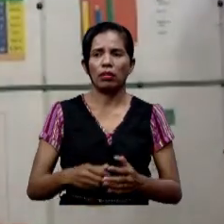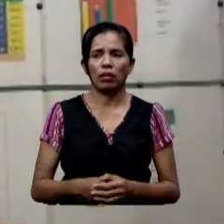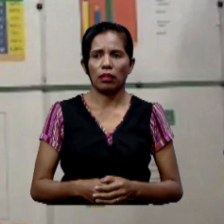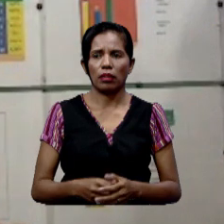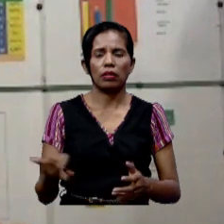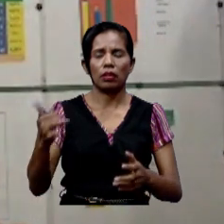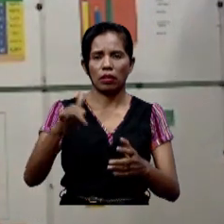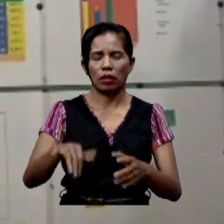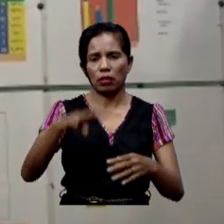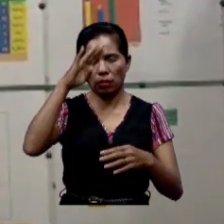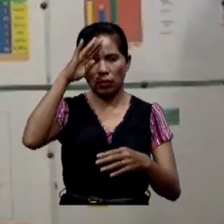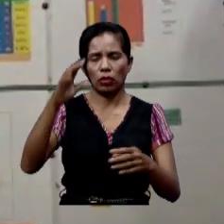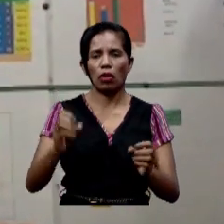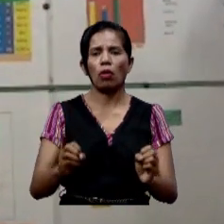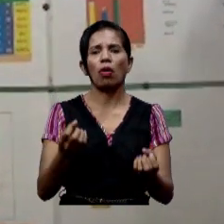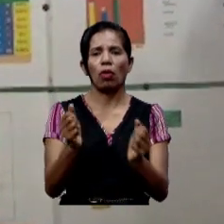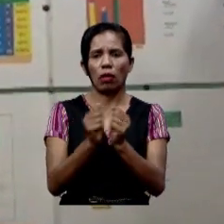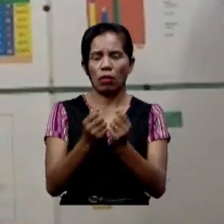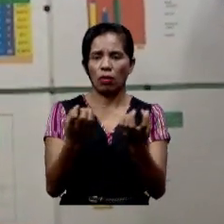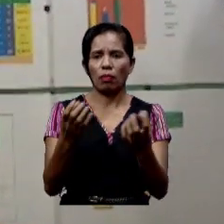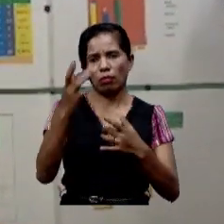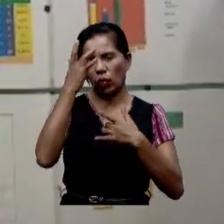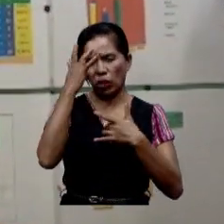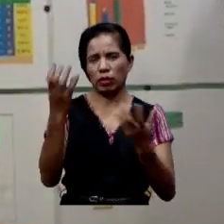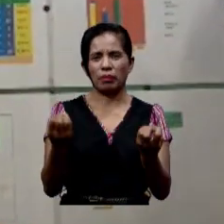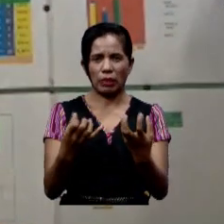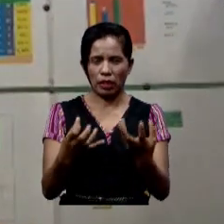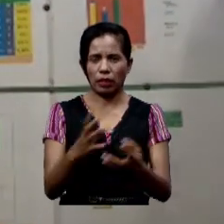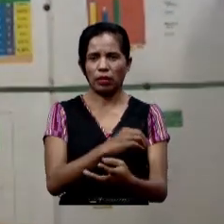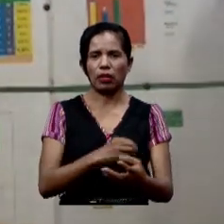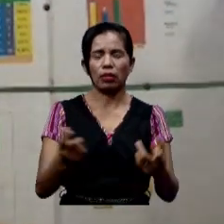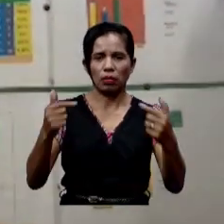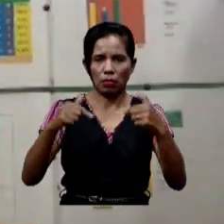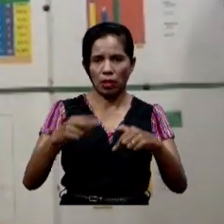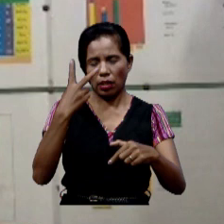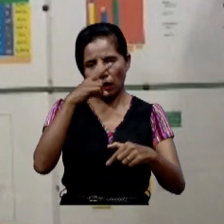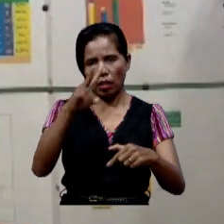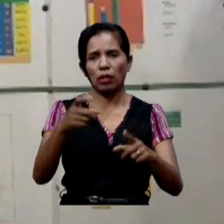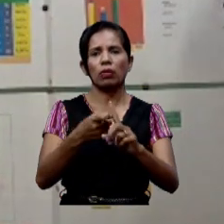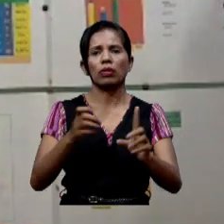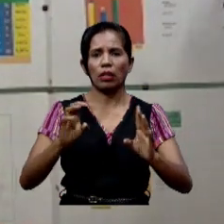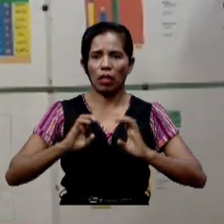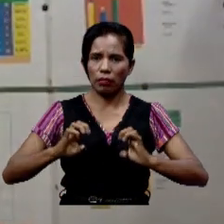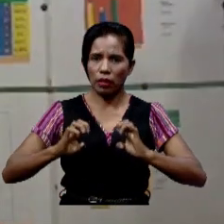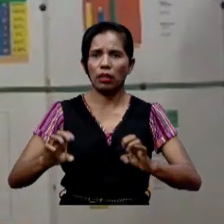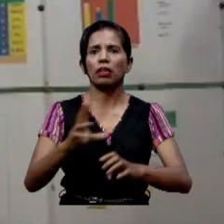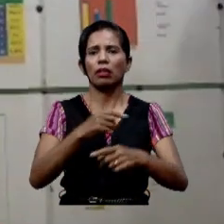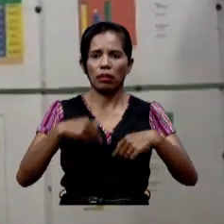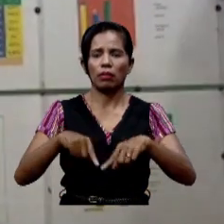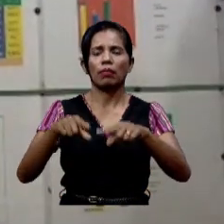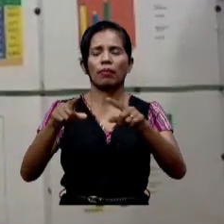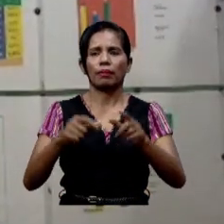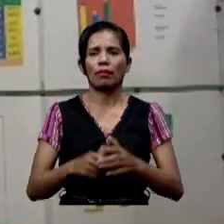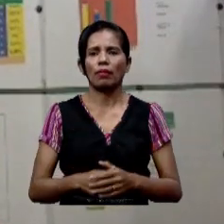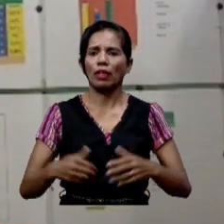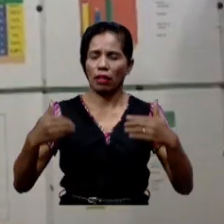mo ser ne semanas ko complicado ne mak mai ne observas sang ya emergency depois ban fila balon baixa e ya